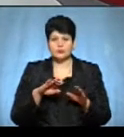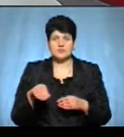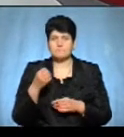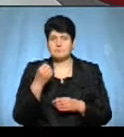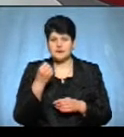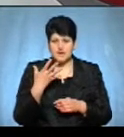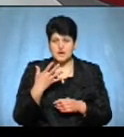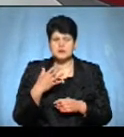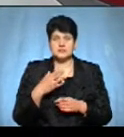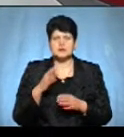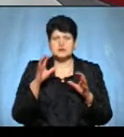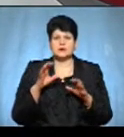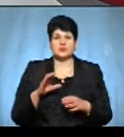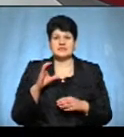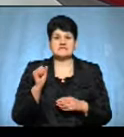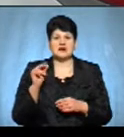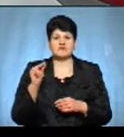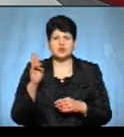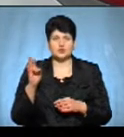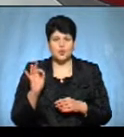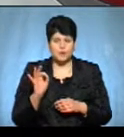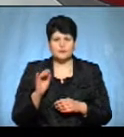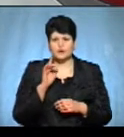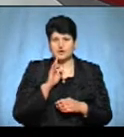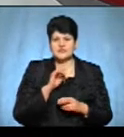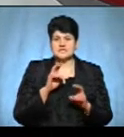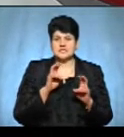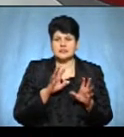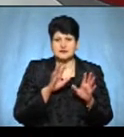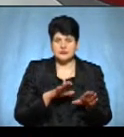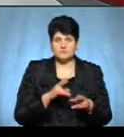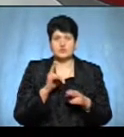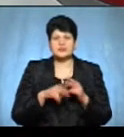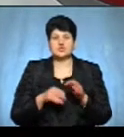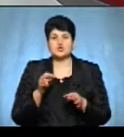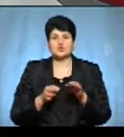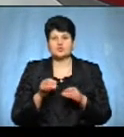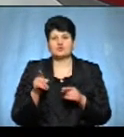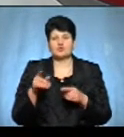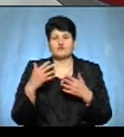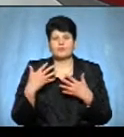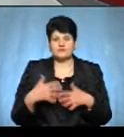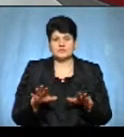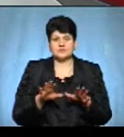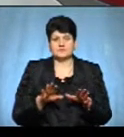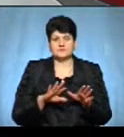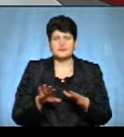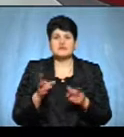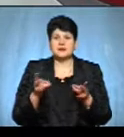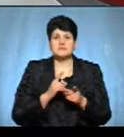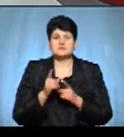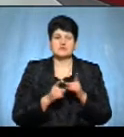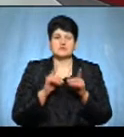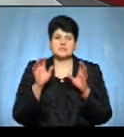там 15 за законом Савченко, поки він там десь сидів, і натомість, поки закінчиться суд, в нього вже і вирок обійде. Треба